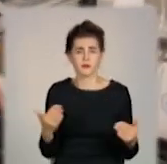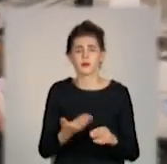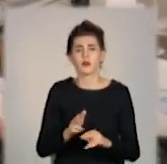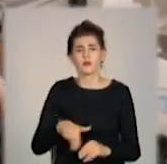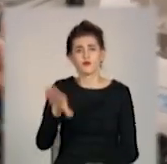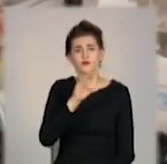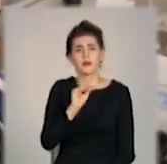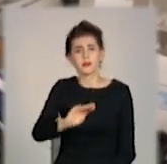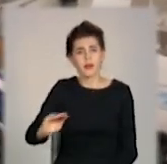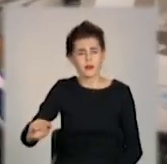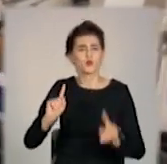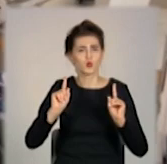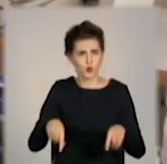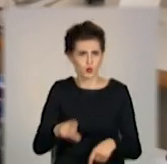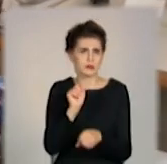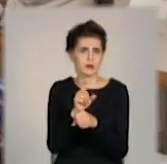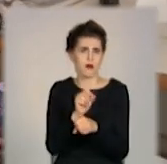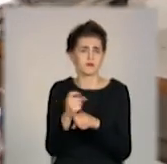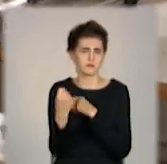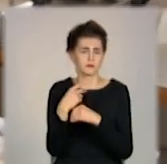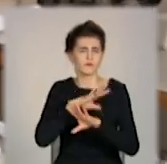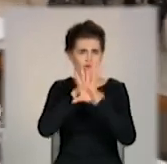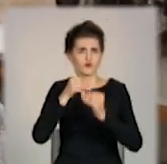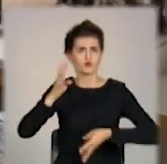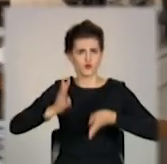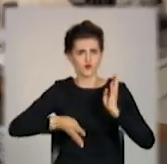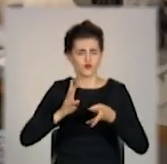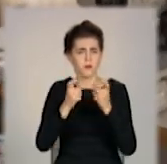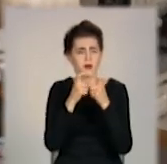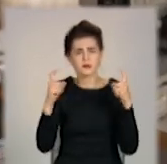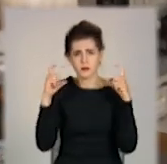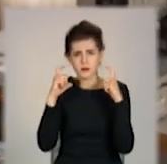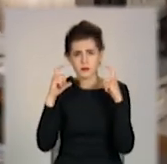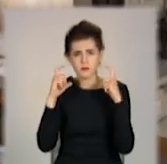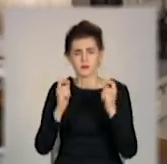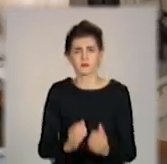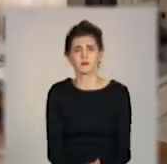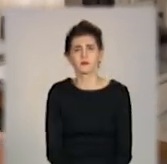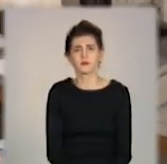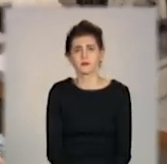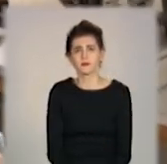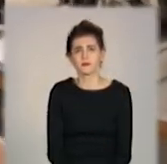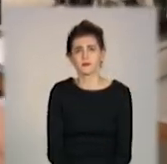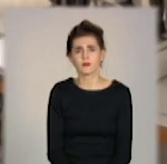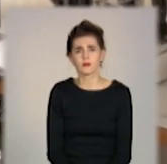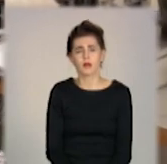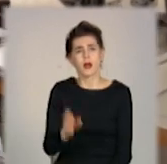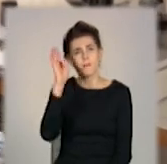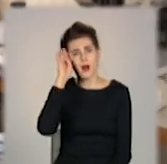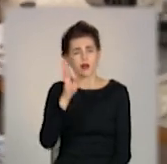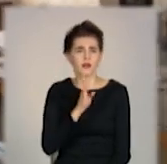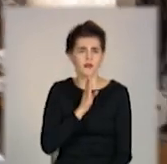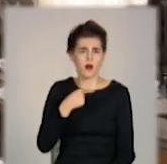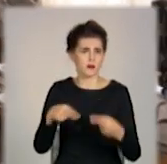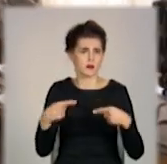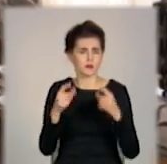маленьким заказують. Вот такие масочки, вот для маленьких. Для мальчиков это для девочек, а для